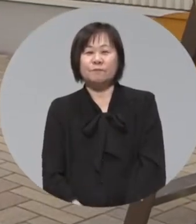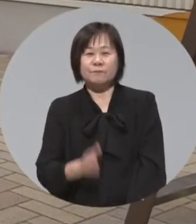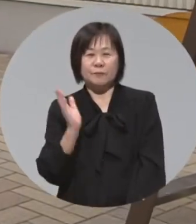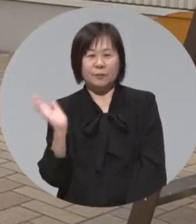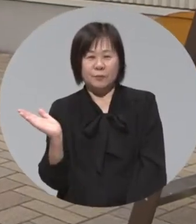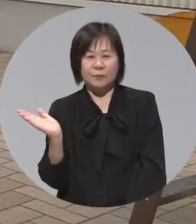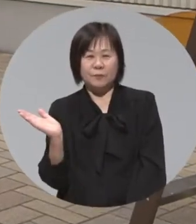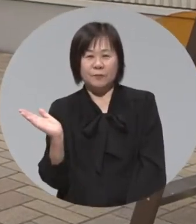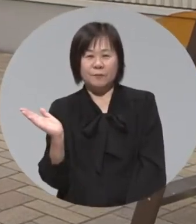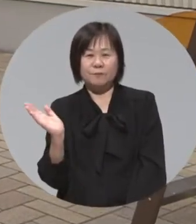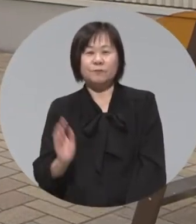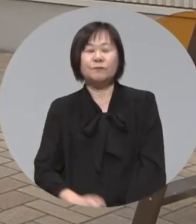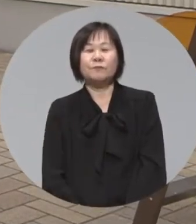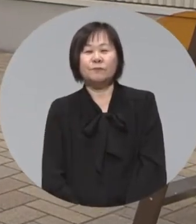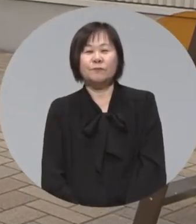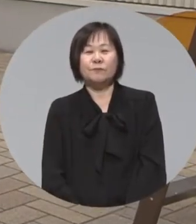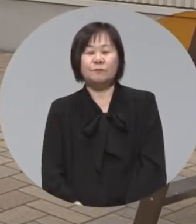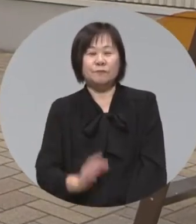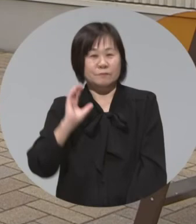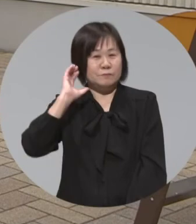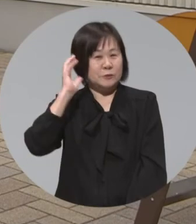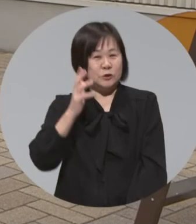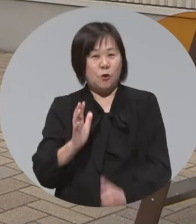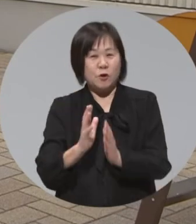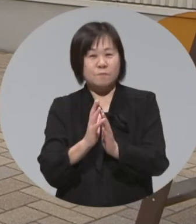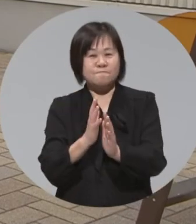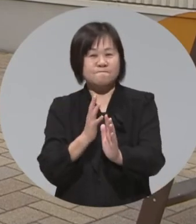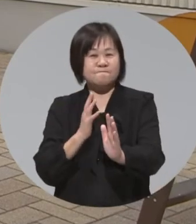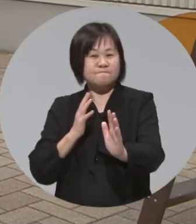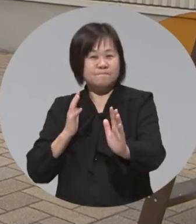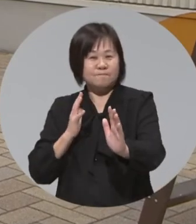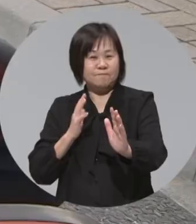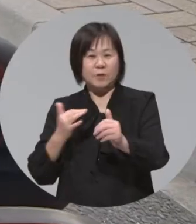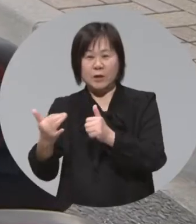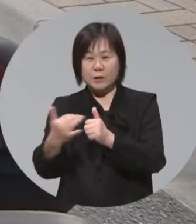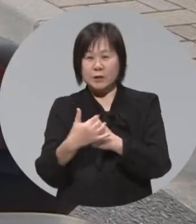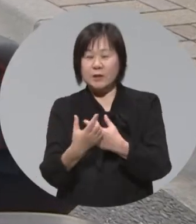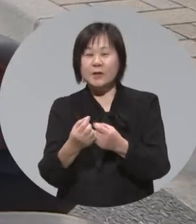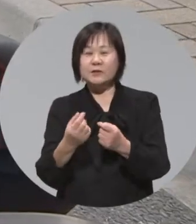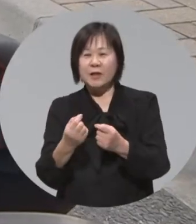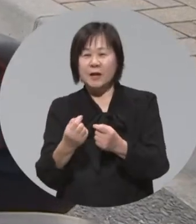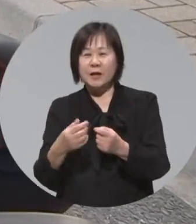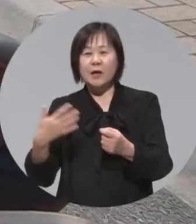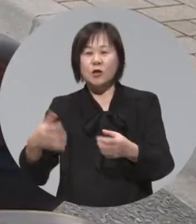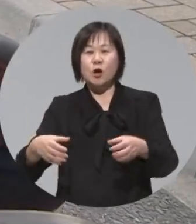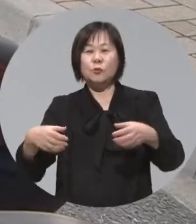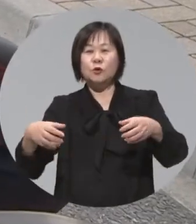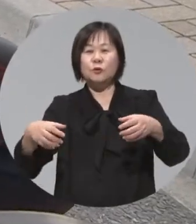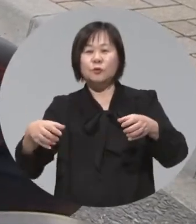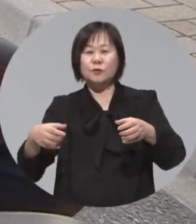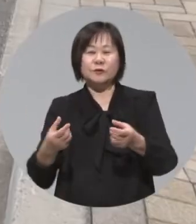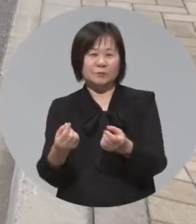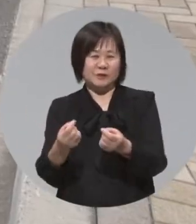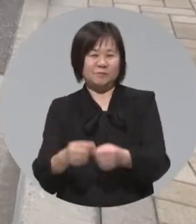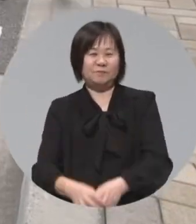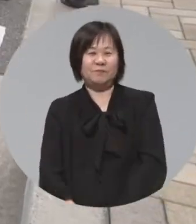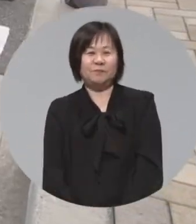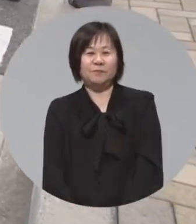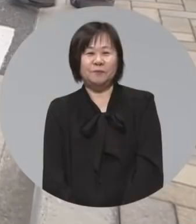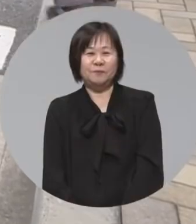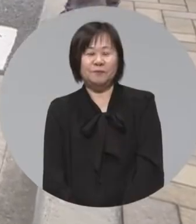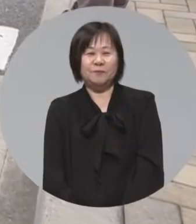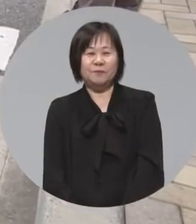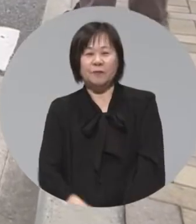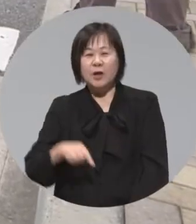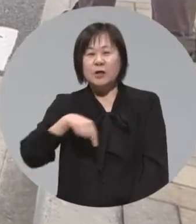ゴーカート。すごい行列、大人気なんですね。 めっちゃ手がブルブルしました。